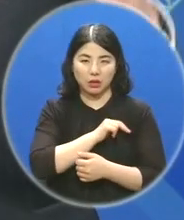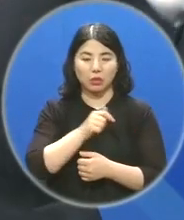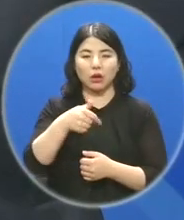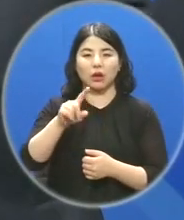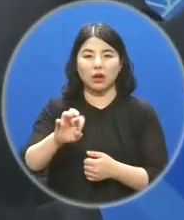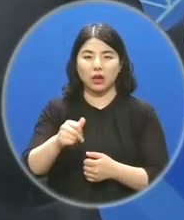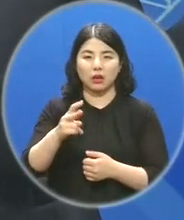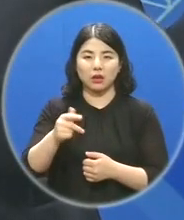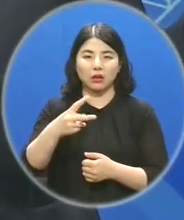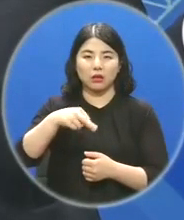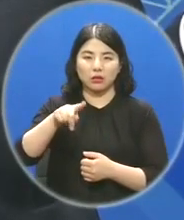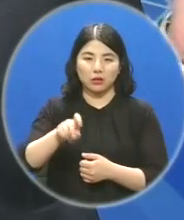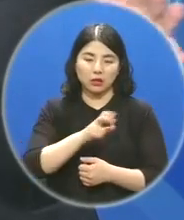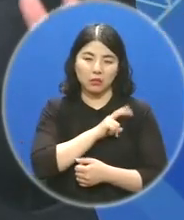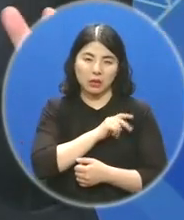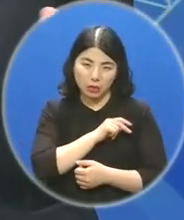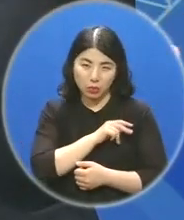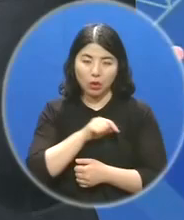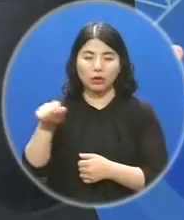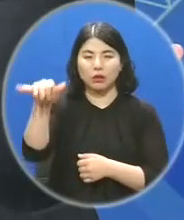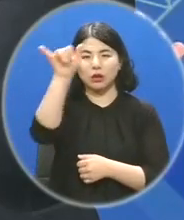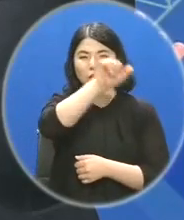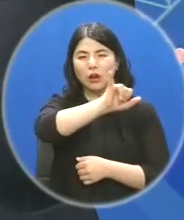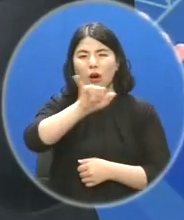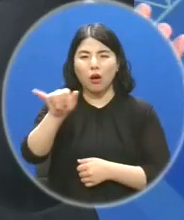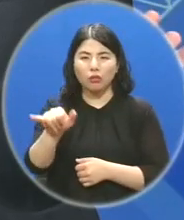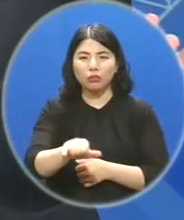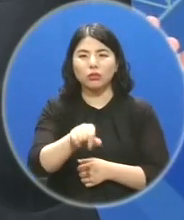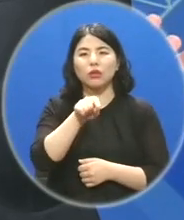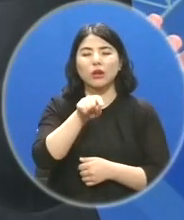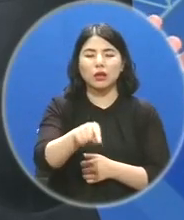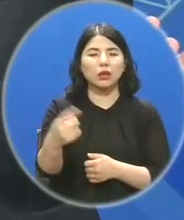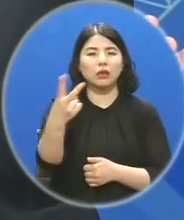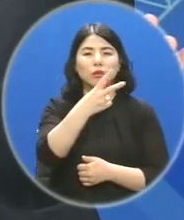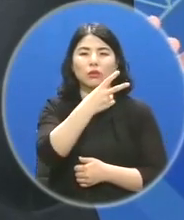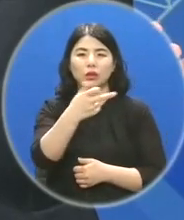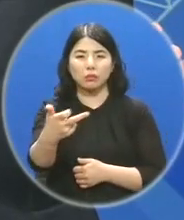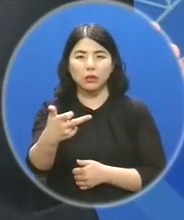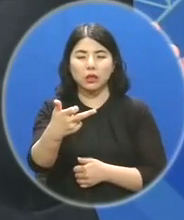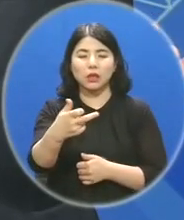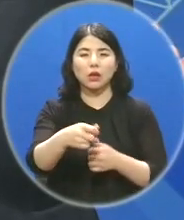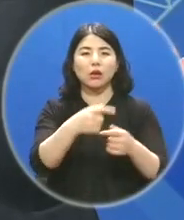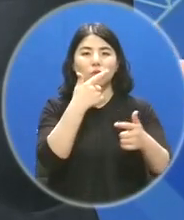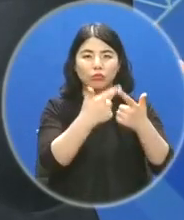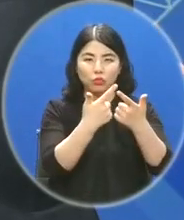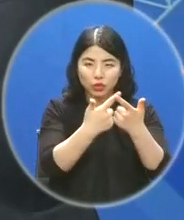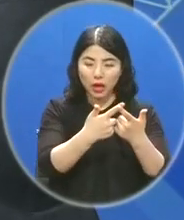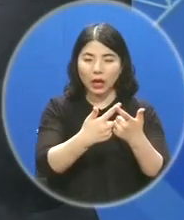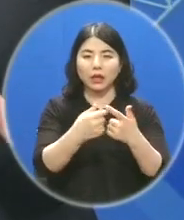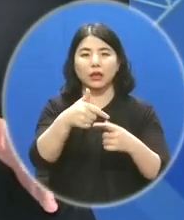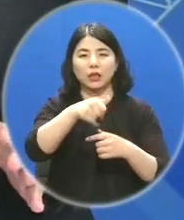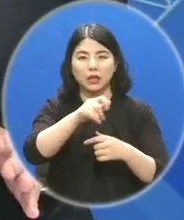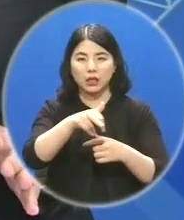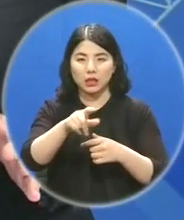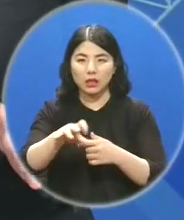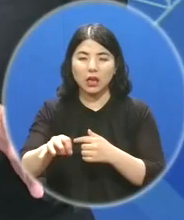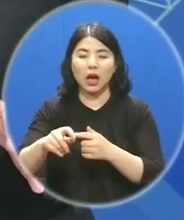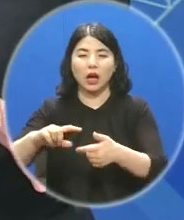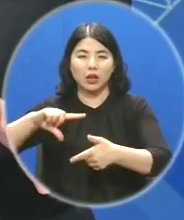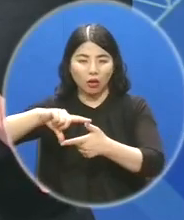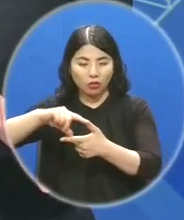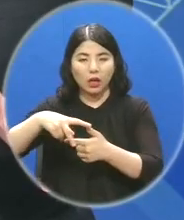의원, 그다음에 전국적으로 이런 일들이 2017년에 부산 기장이나 경남 사천에서도 이런